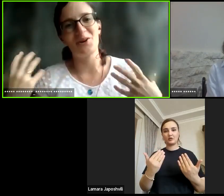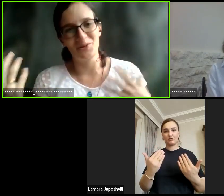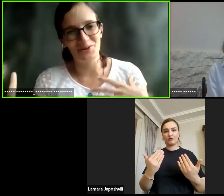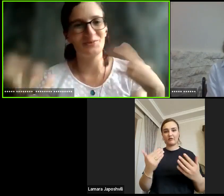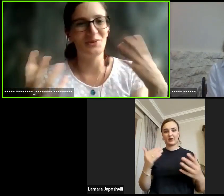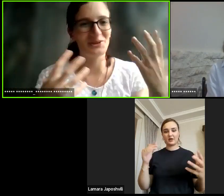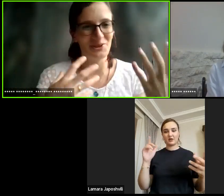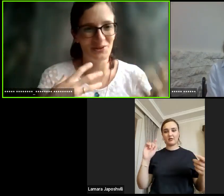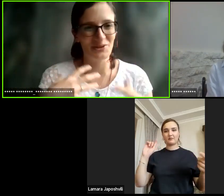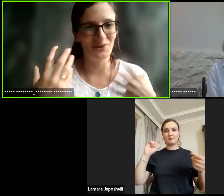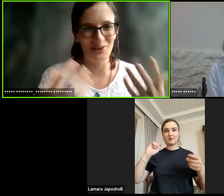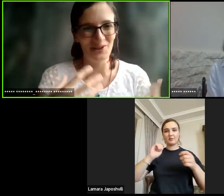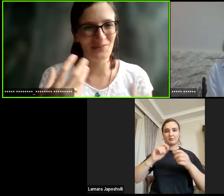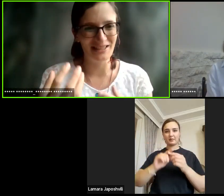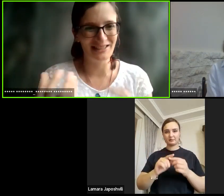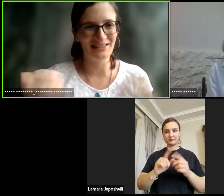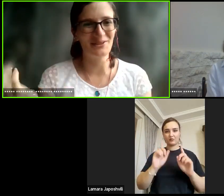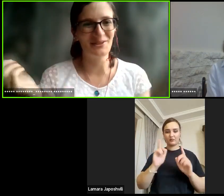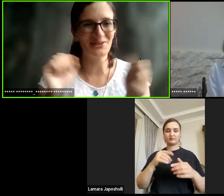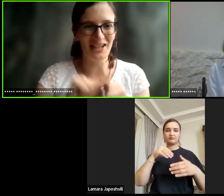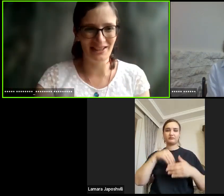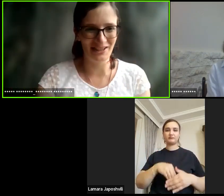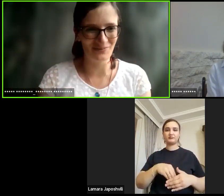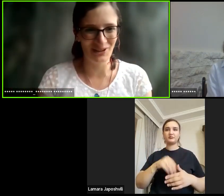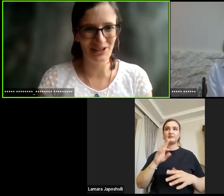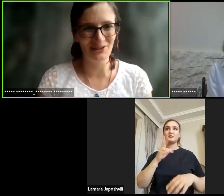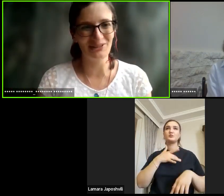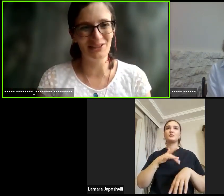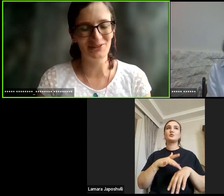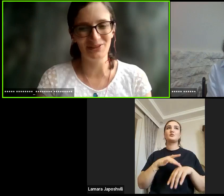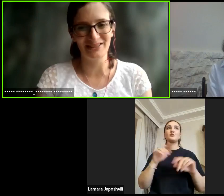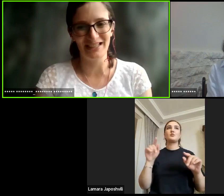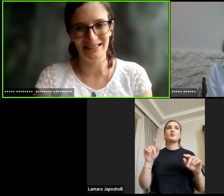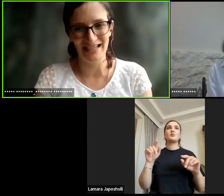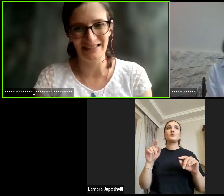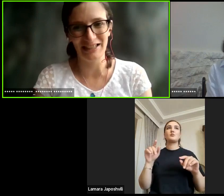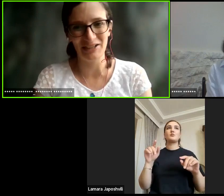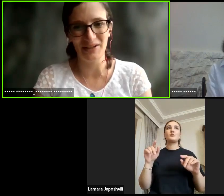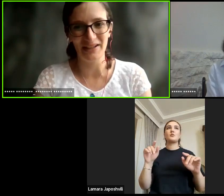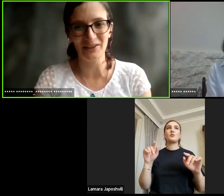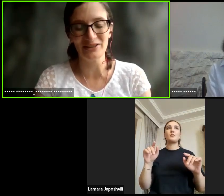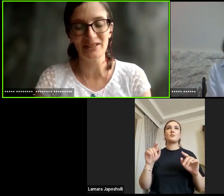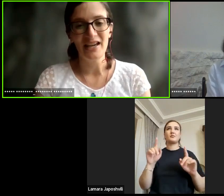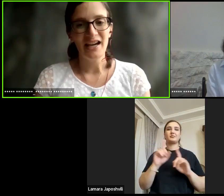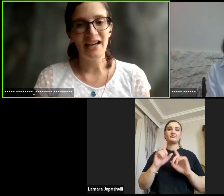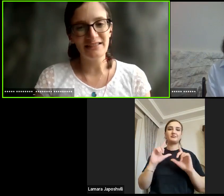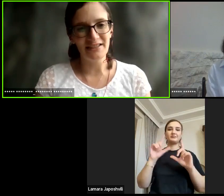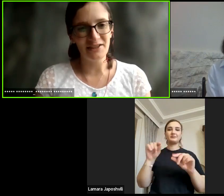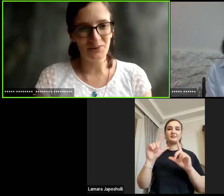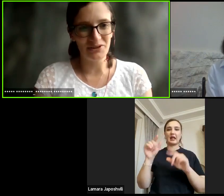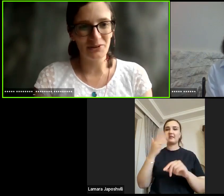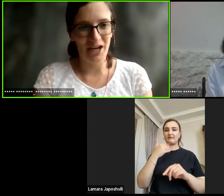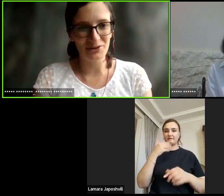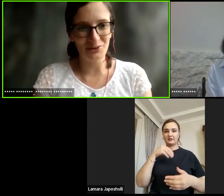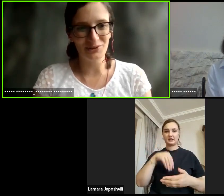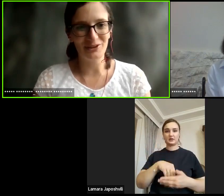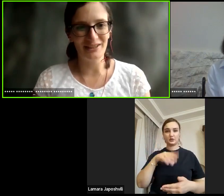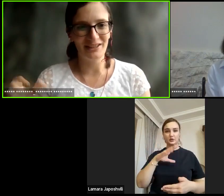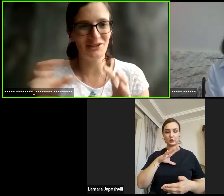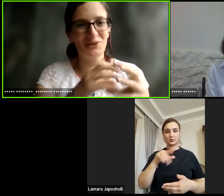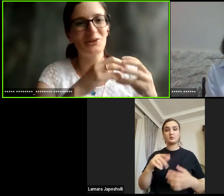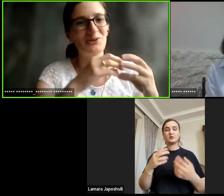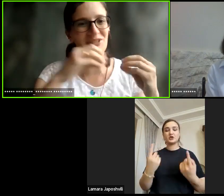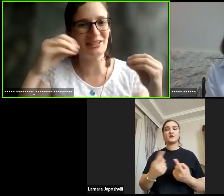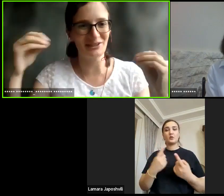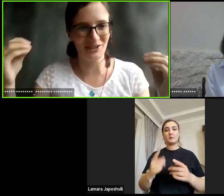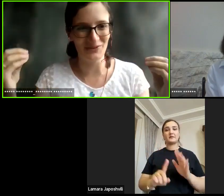რომ მგზავრობის დროს მოგზაურობის მოყვარული პაციენტებისთვის, რომ ჩანთაში მოათავსონ და ადვილად გადასაადგილებელი იყოს. აი სტანდარტულით რომ დავიწყოთ და